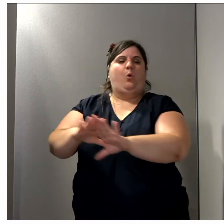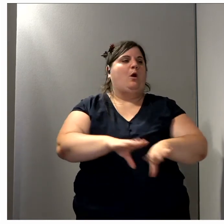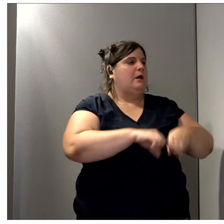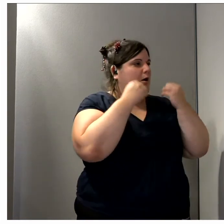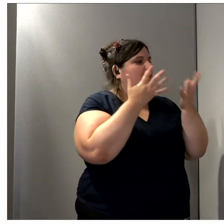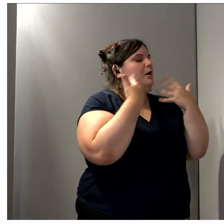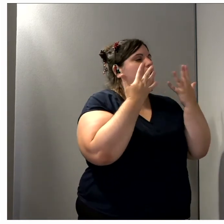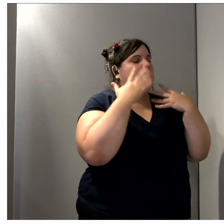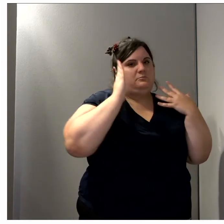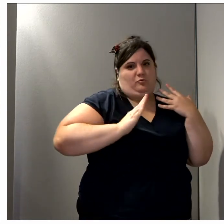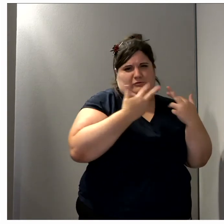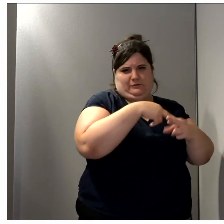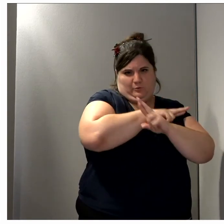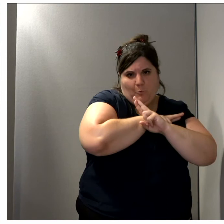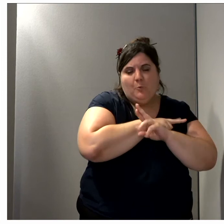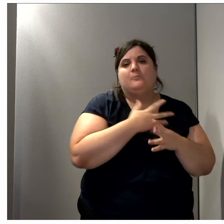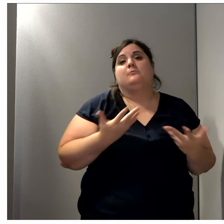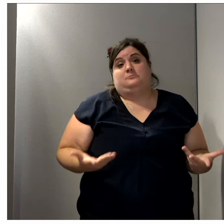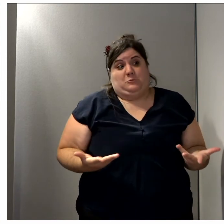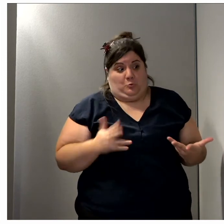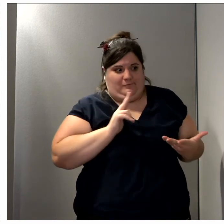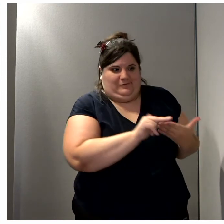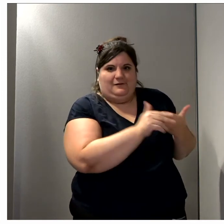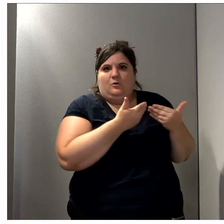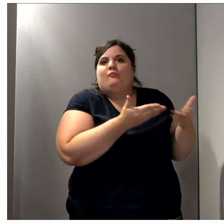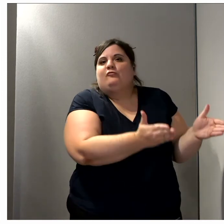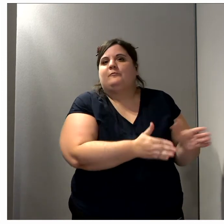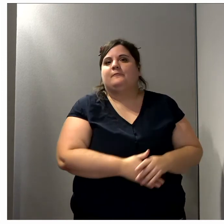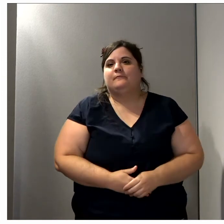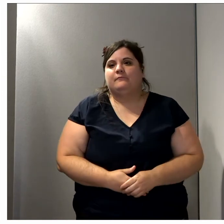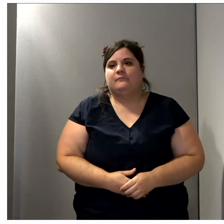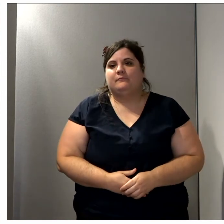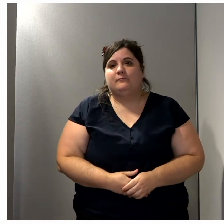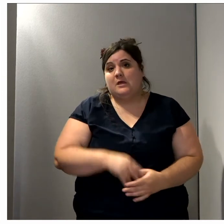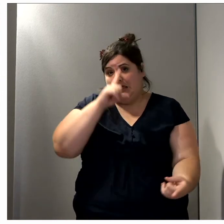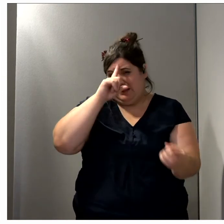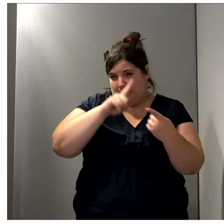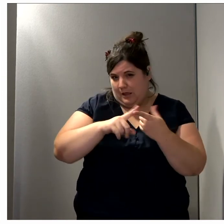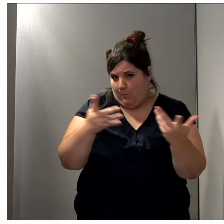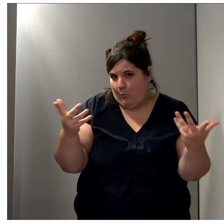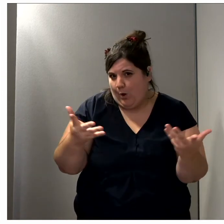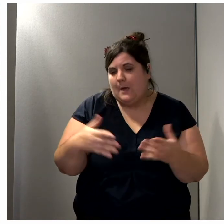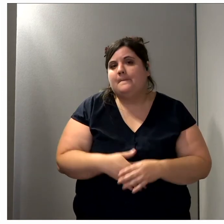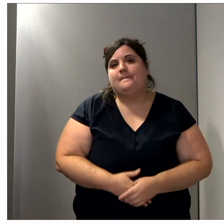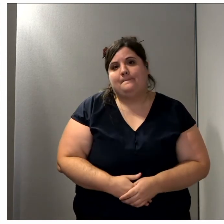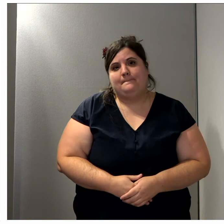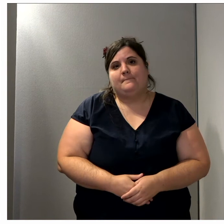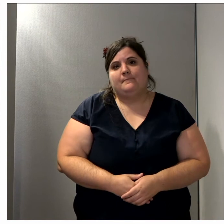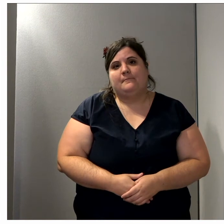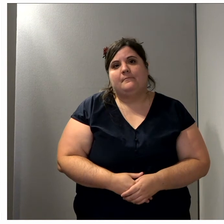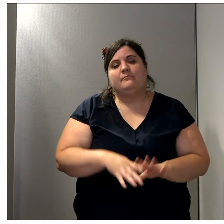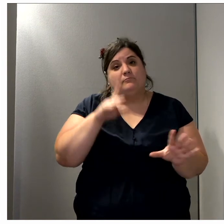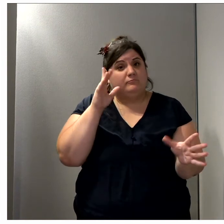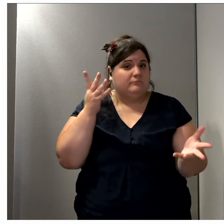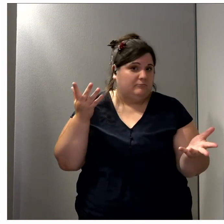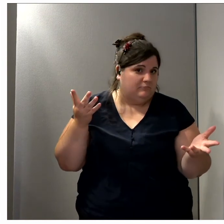actuellement, il va être ouvert. Le champ d'intervention reste celui du renforcement de la capacité